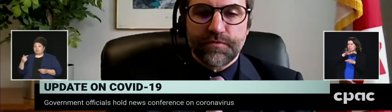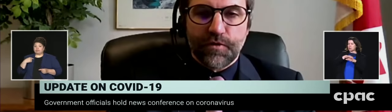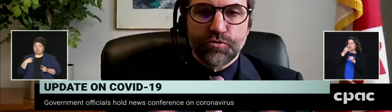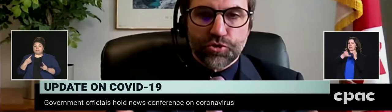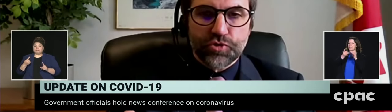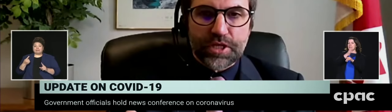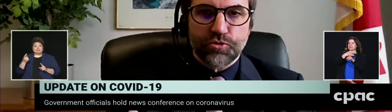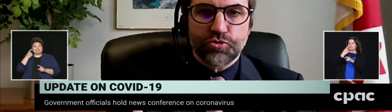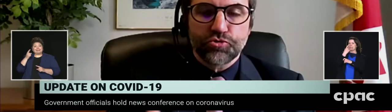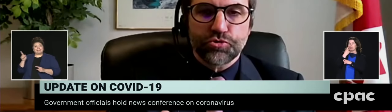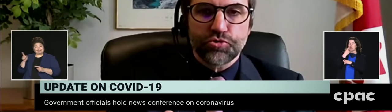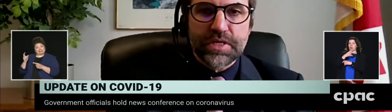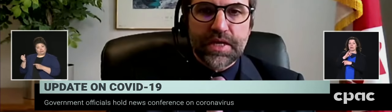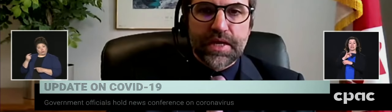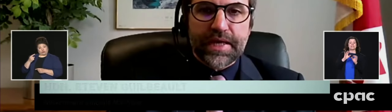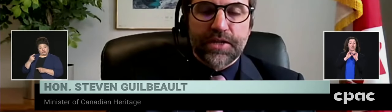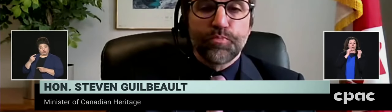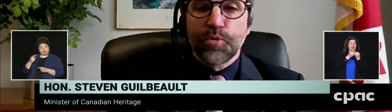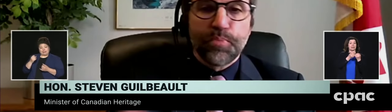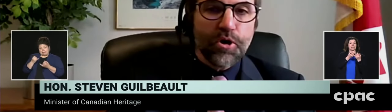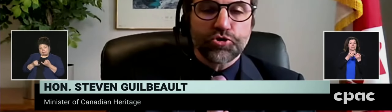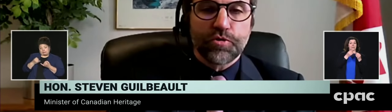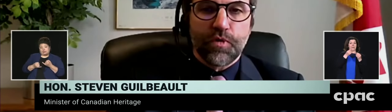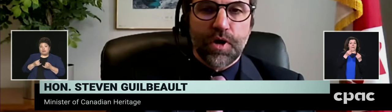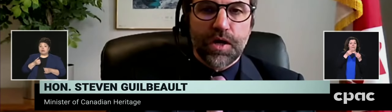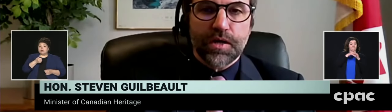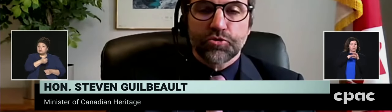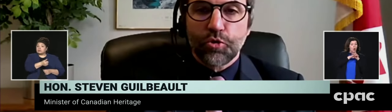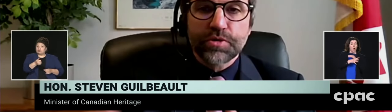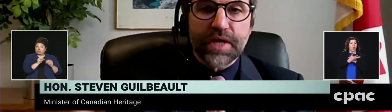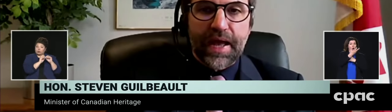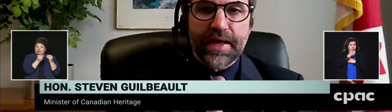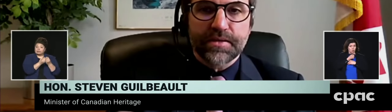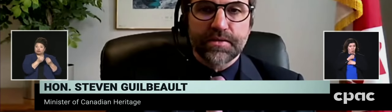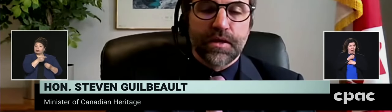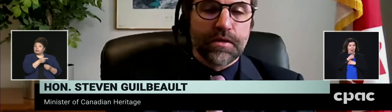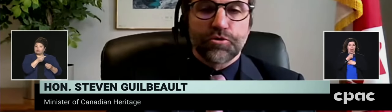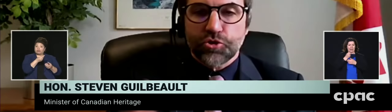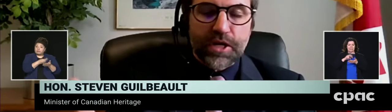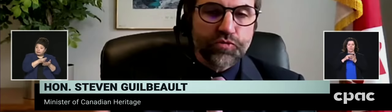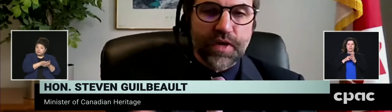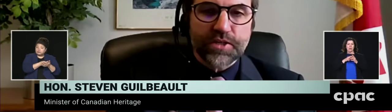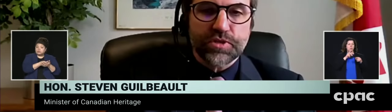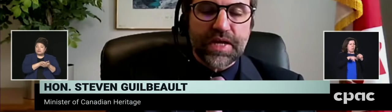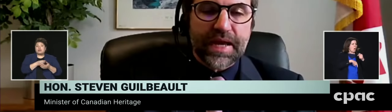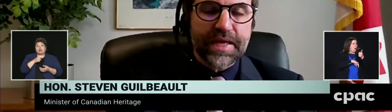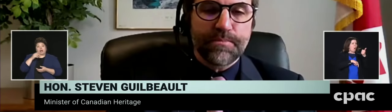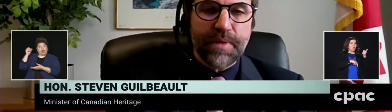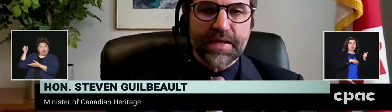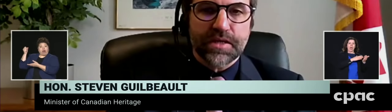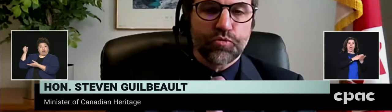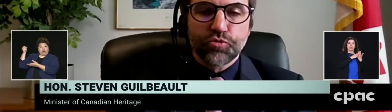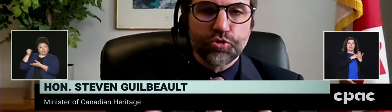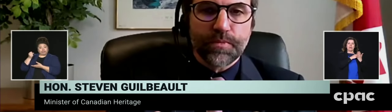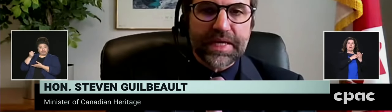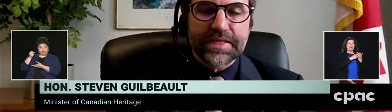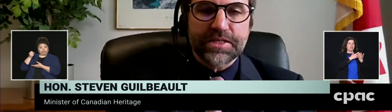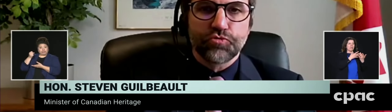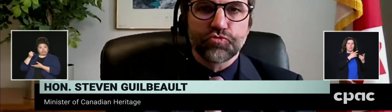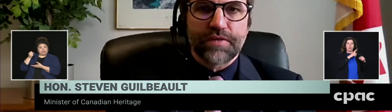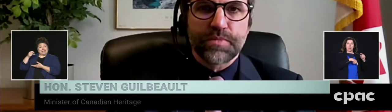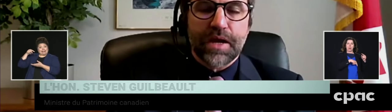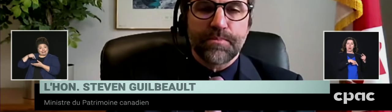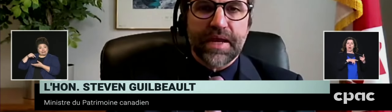recevrait des fonds de ce que nous annonçons aujourd'hui qu'elle ne peut pas recevoir d'autres aides, que ce soit la subvention salariale, par exemple, ou d'autres